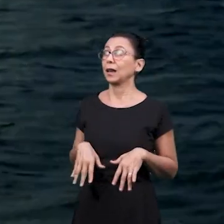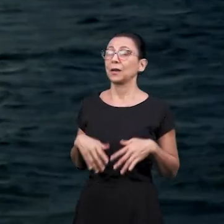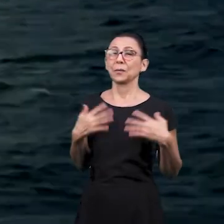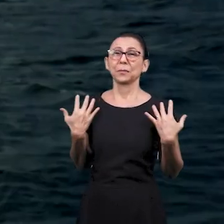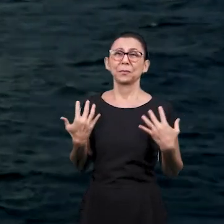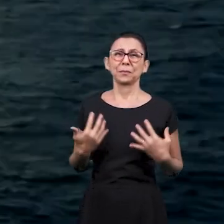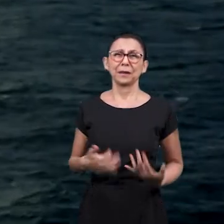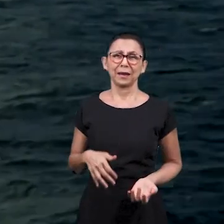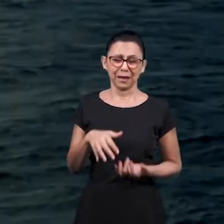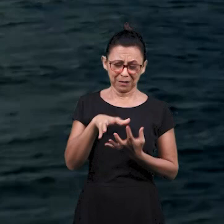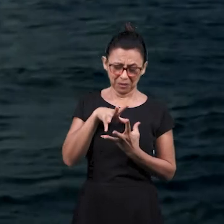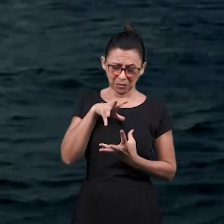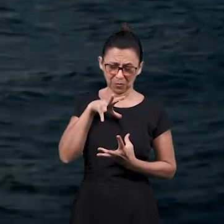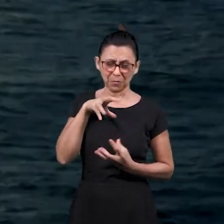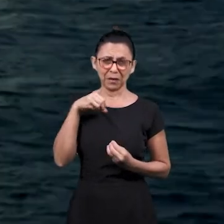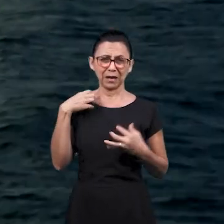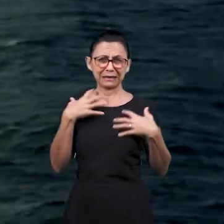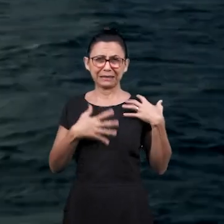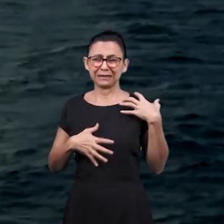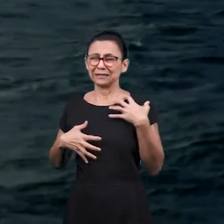о, спаси, молю.